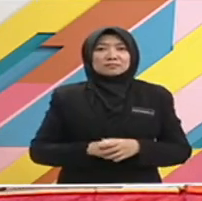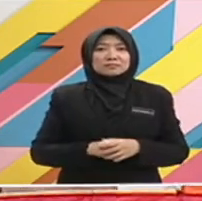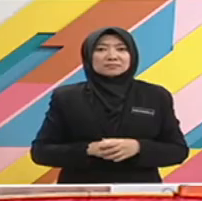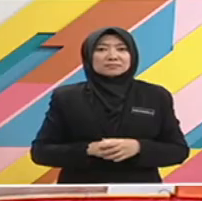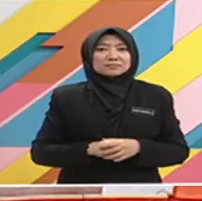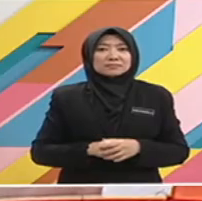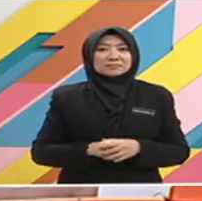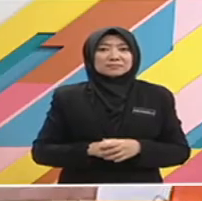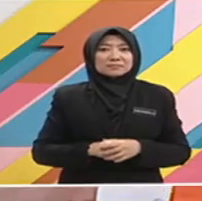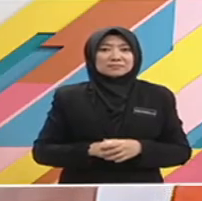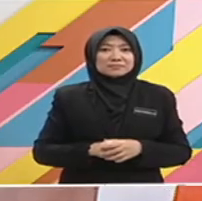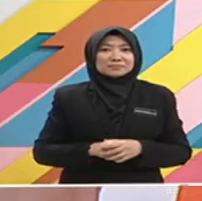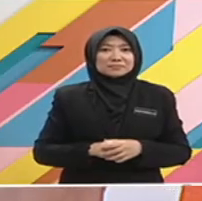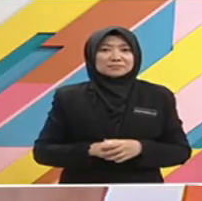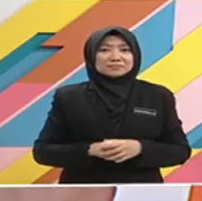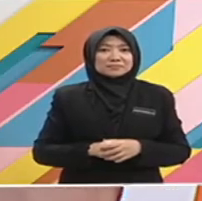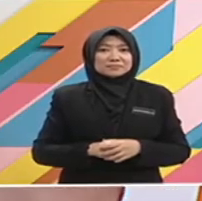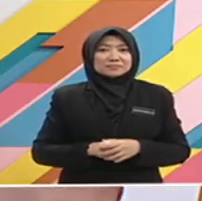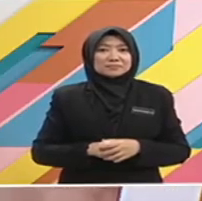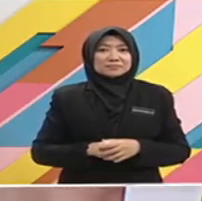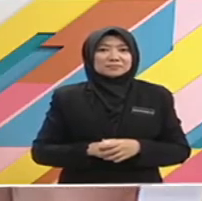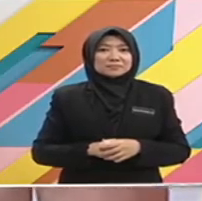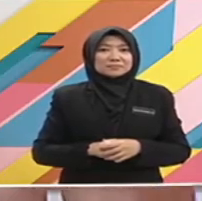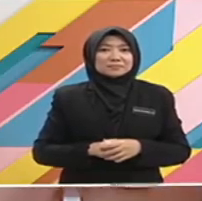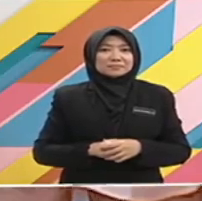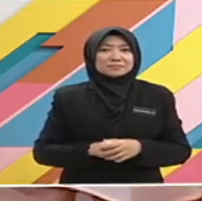Okey. Saya tinggilah ya. Okey, baiklah.